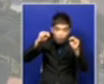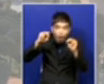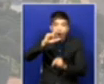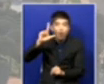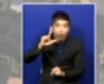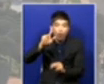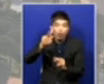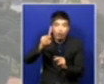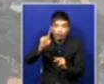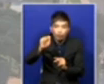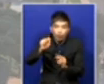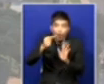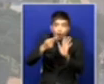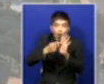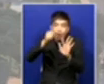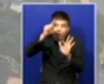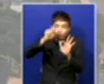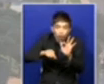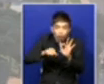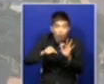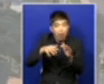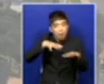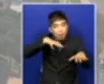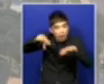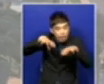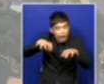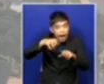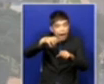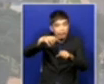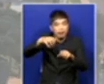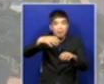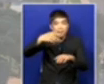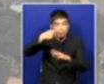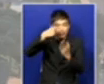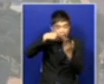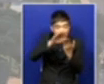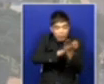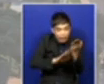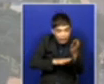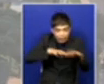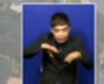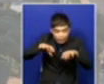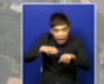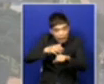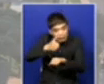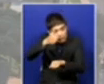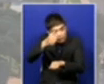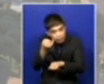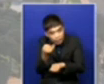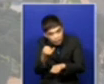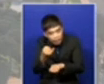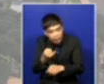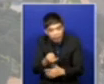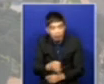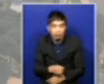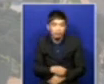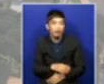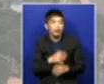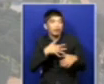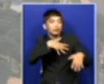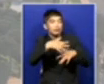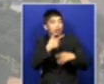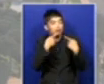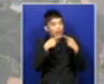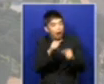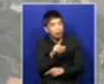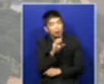คโอเคผมก็ถามต่อเฮ้ยรัฐบาลพลเอกประยุทธ์เนี่ยบ